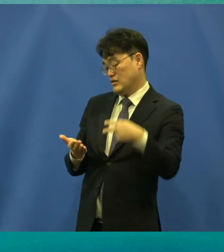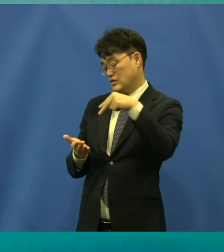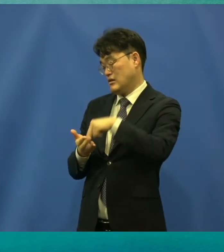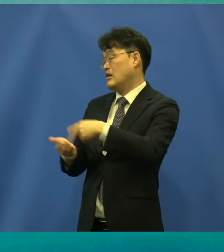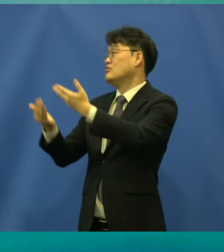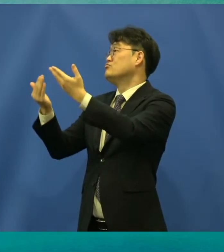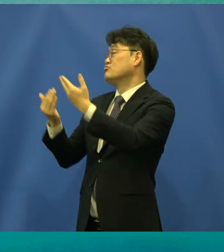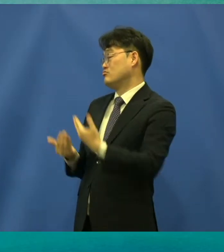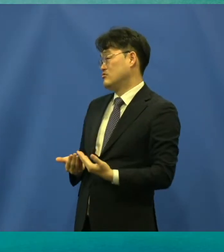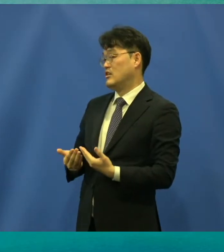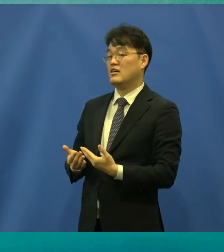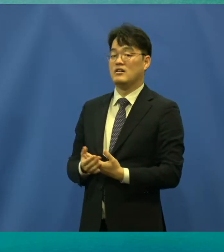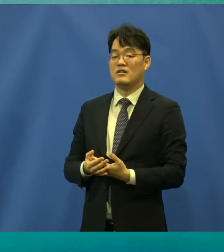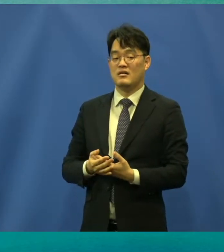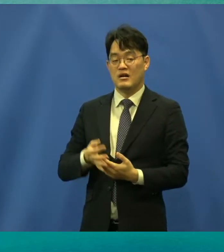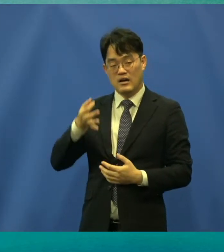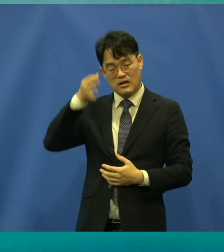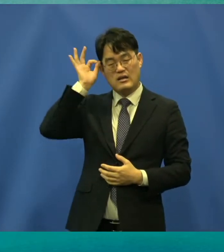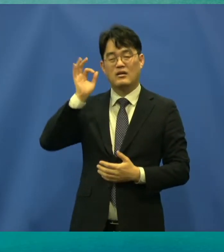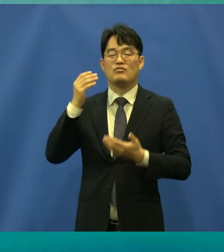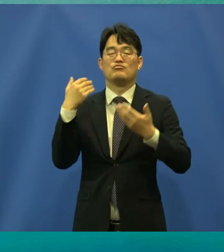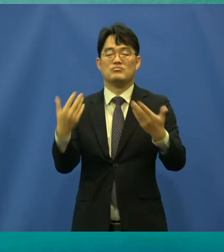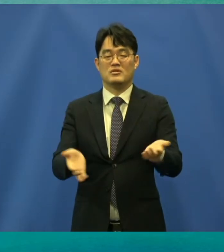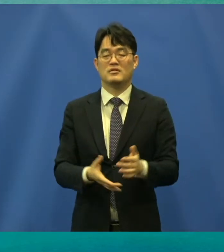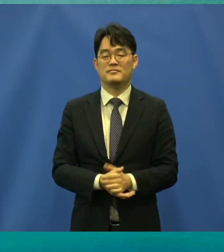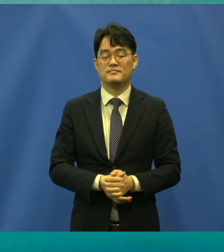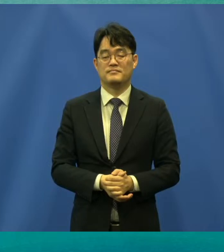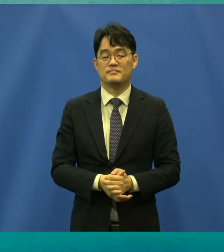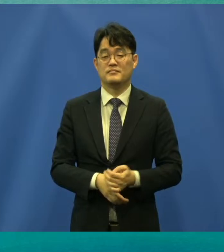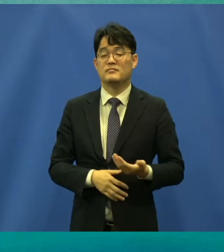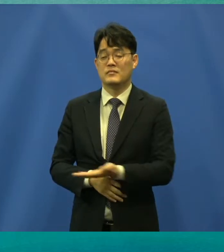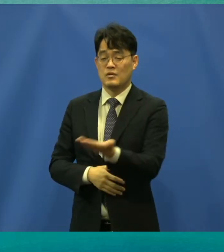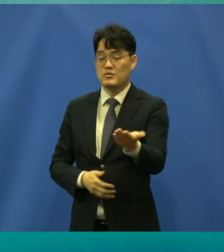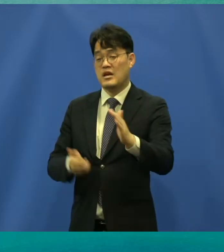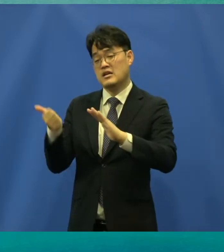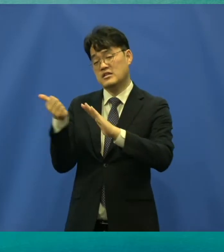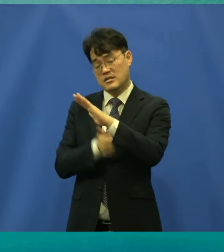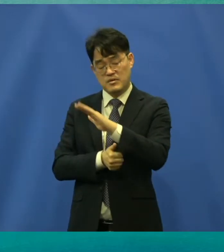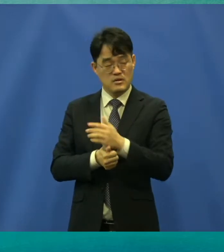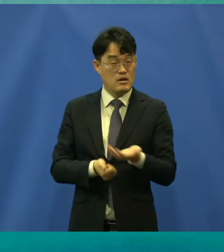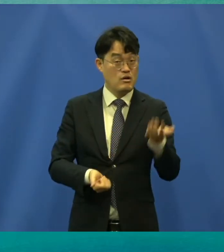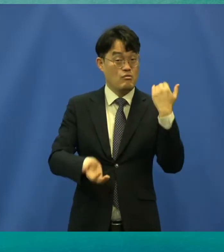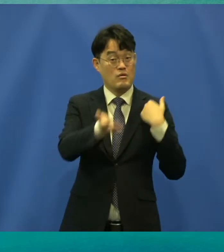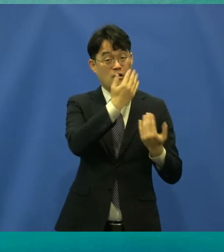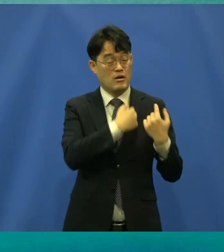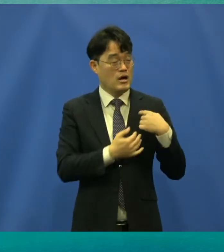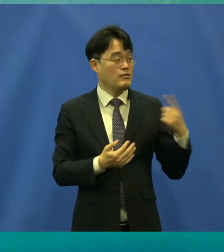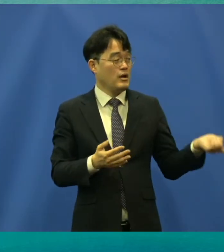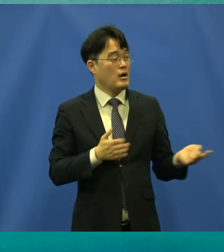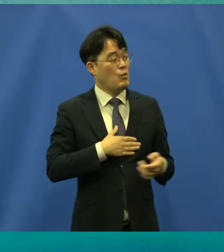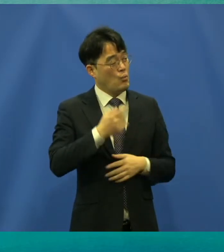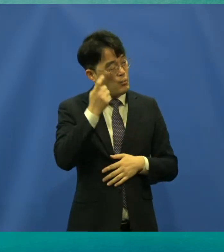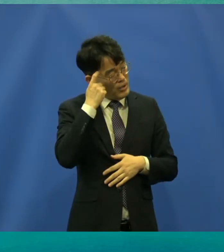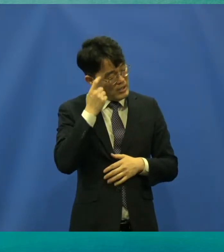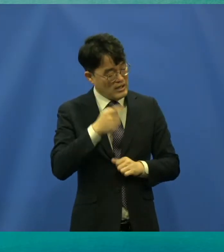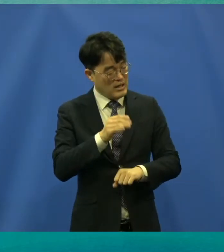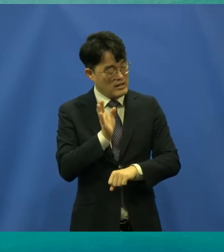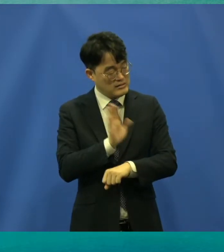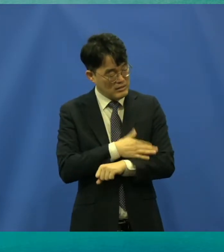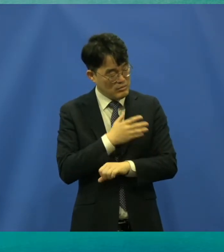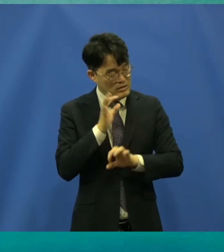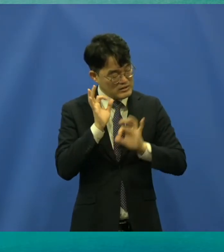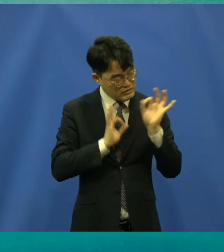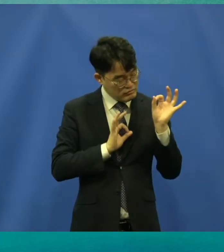그랬을까? 후회될 수도 있습니다. 그러나 하나님은 따지지 않으시고 용서하시면 여러분 과거를